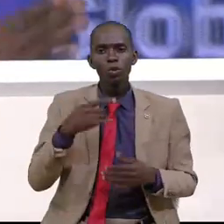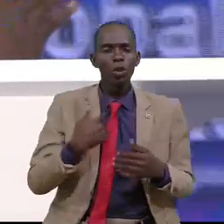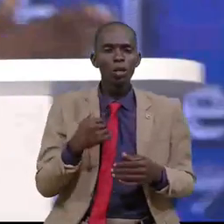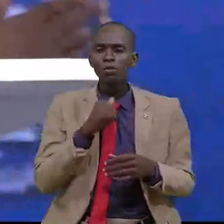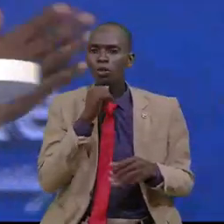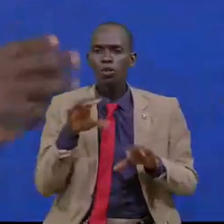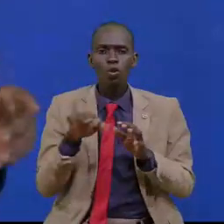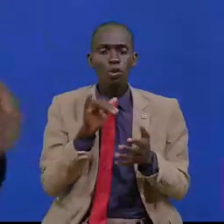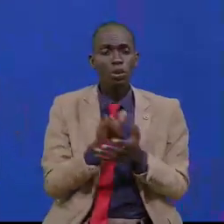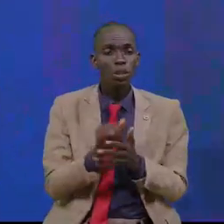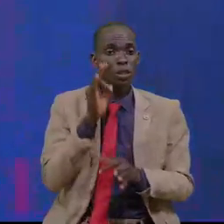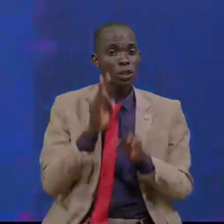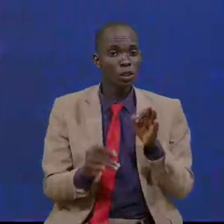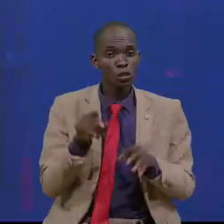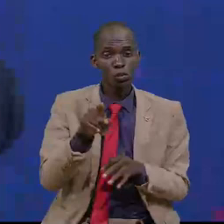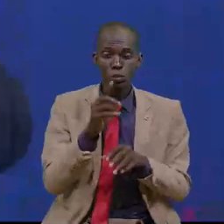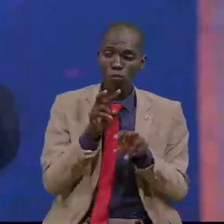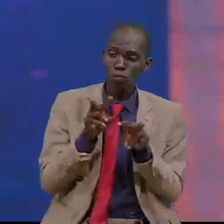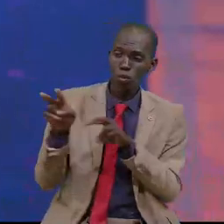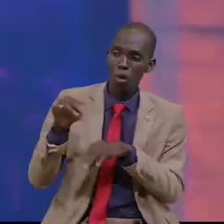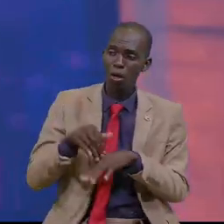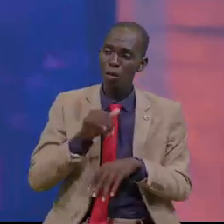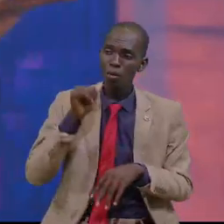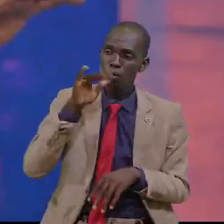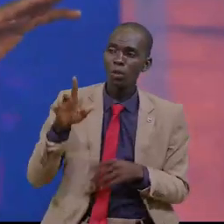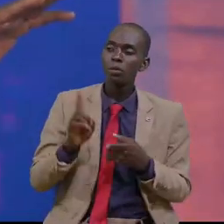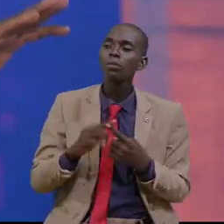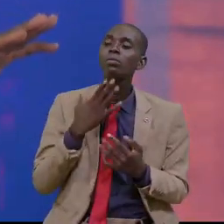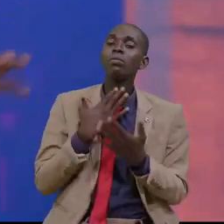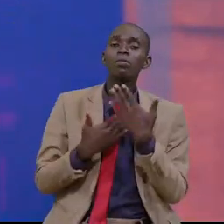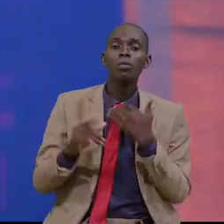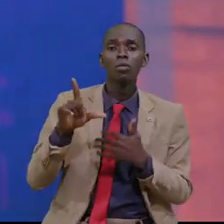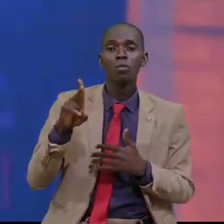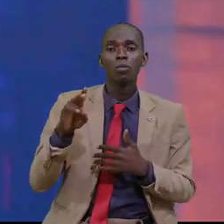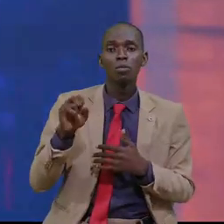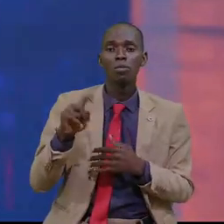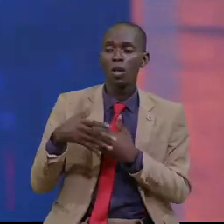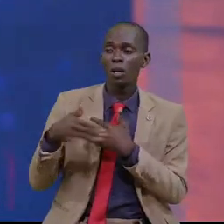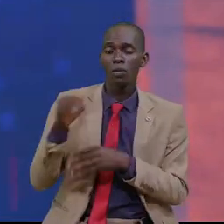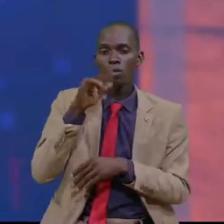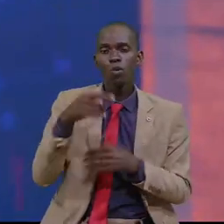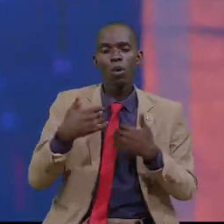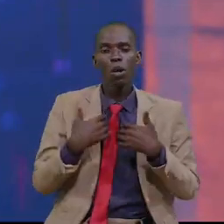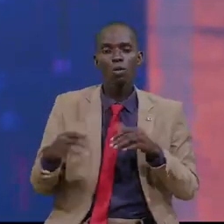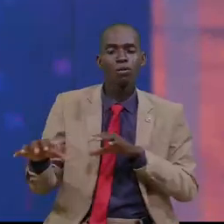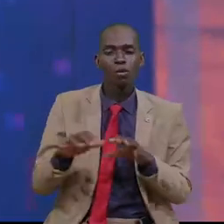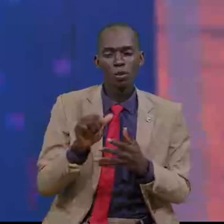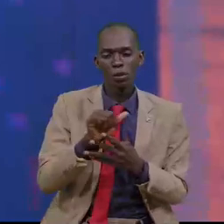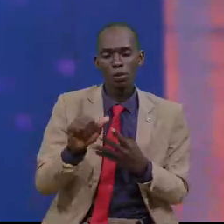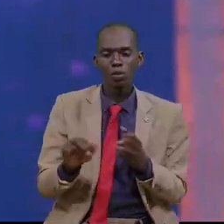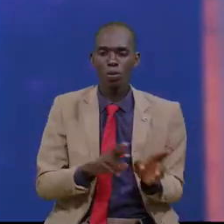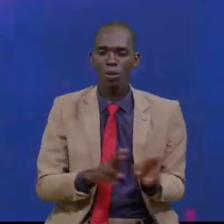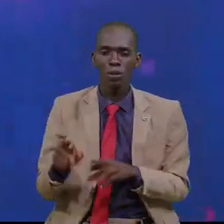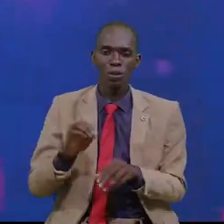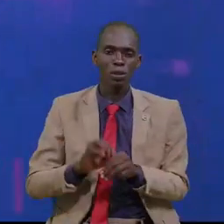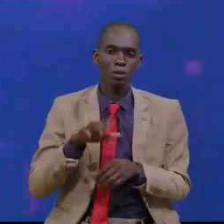même pas encore fait cela. Si tu regardes une femme seulement pour la convoiter, tu as déjà commis l'adultère dans ton